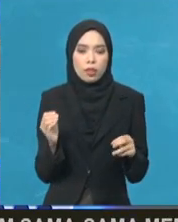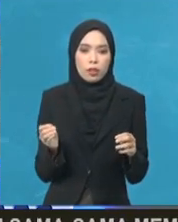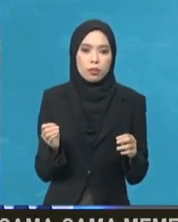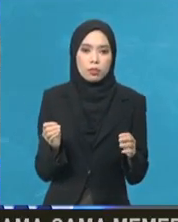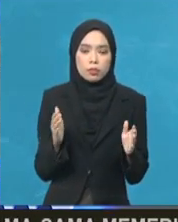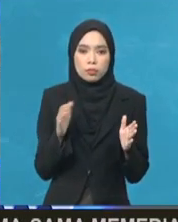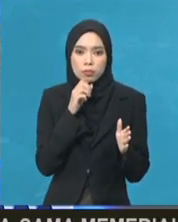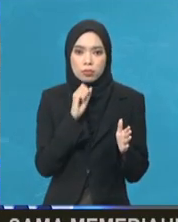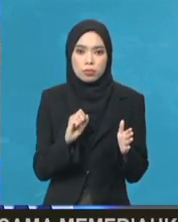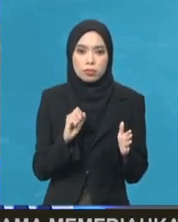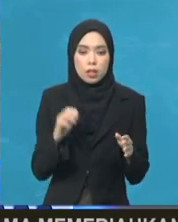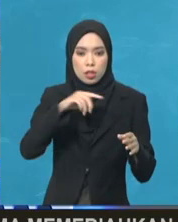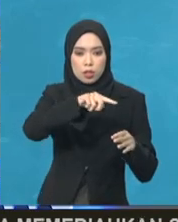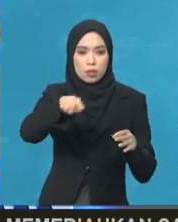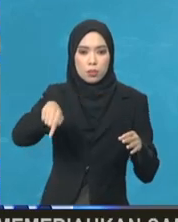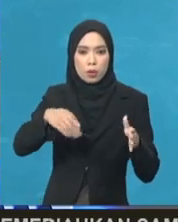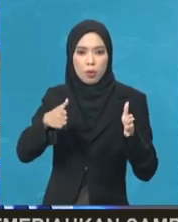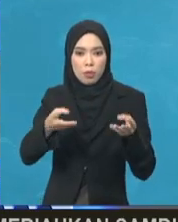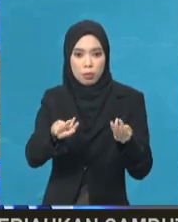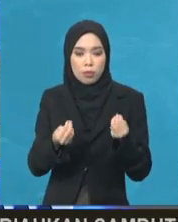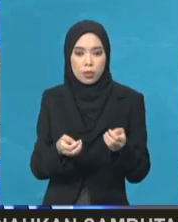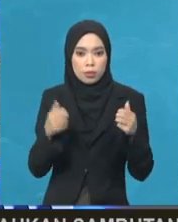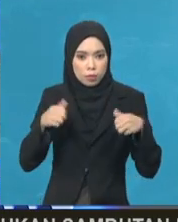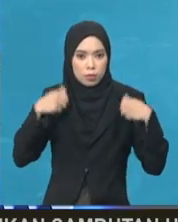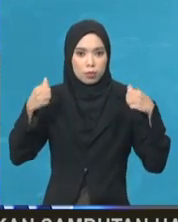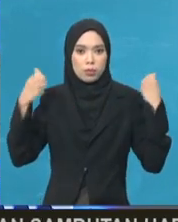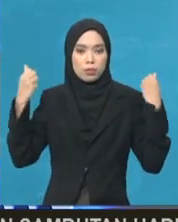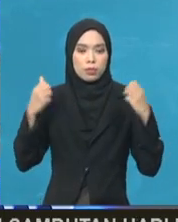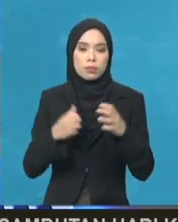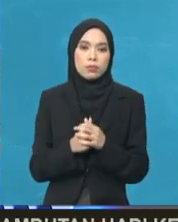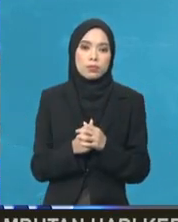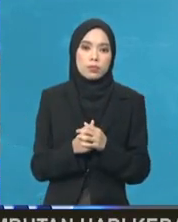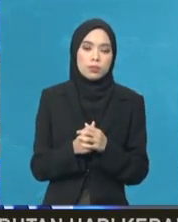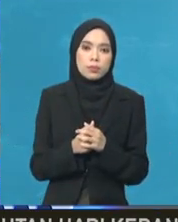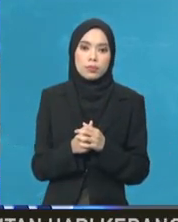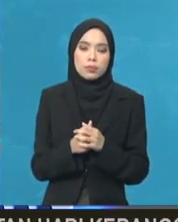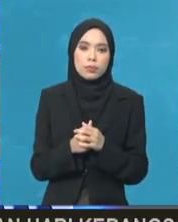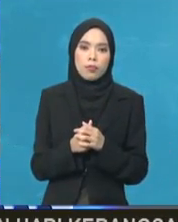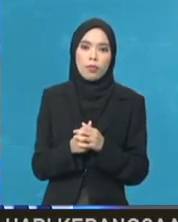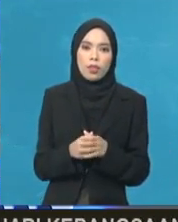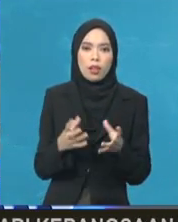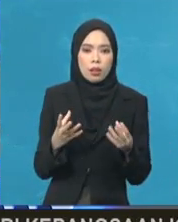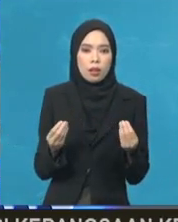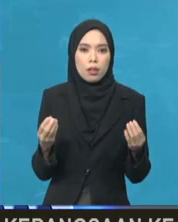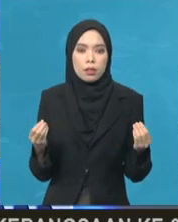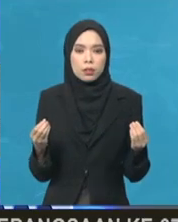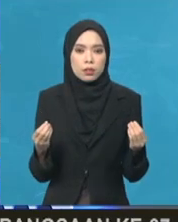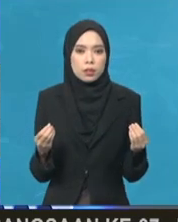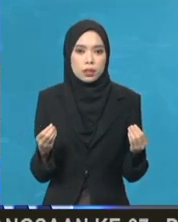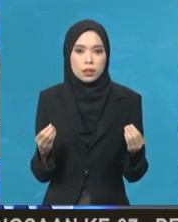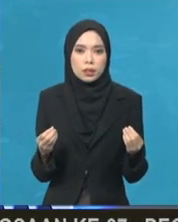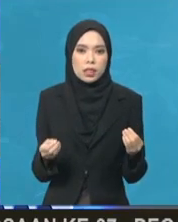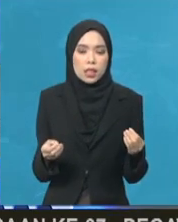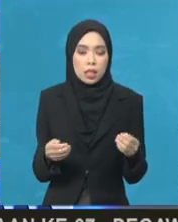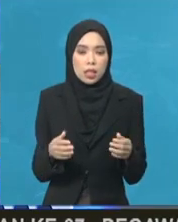menyemarakkan sambutan tersebut Siti formasi Haji ini meninjau pernyataan Ulfa galau lapisan masyarakat yang akan